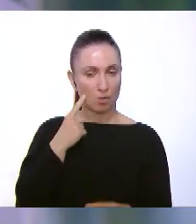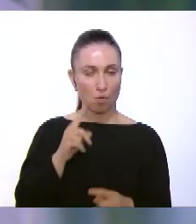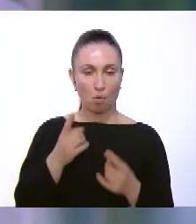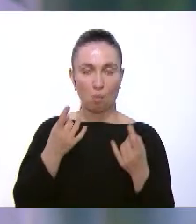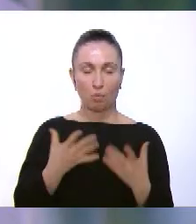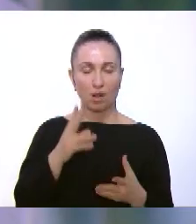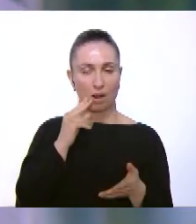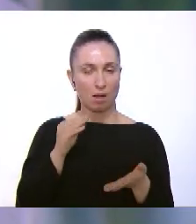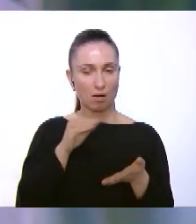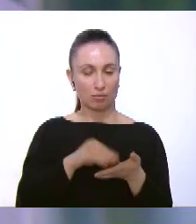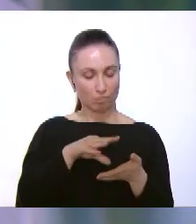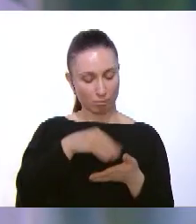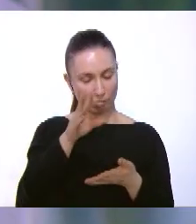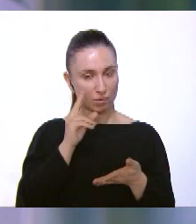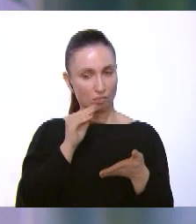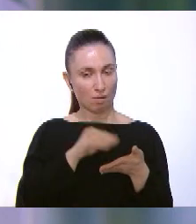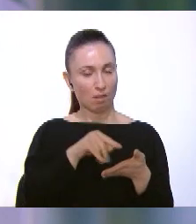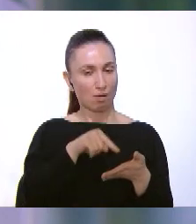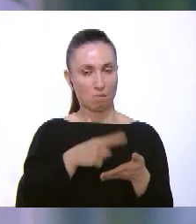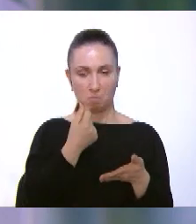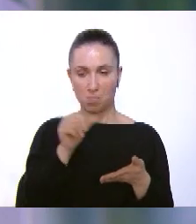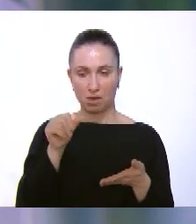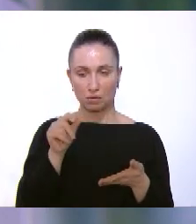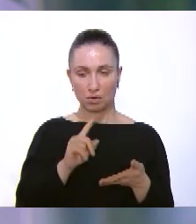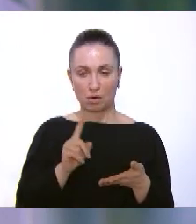უბრალოდ კალენდარზე გადაფურცვლა